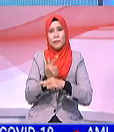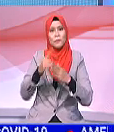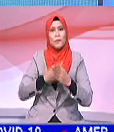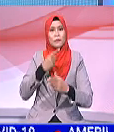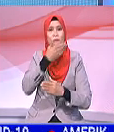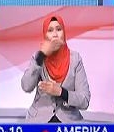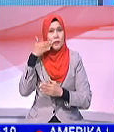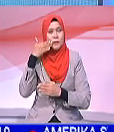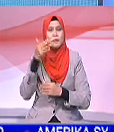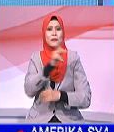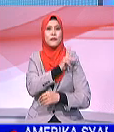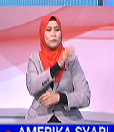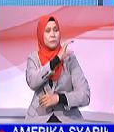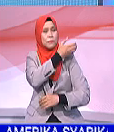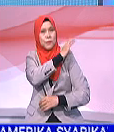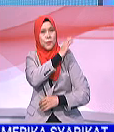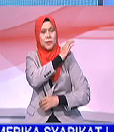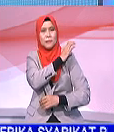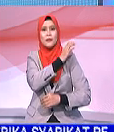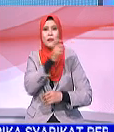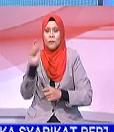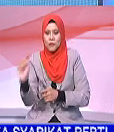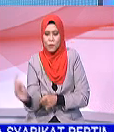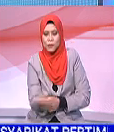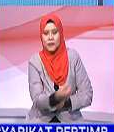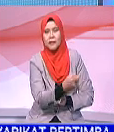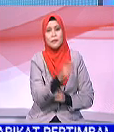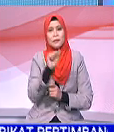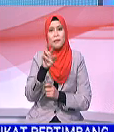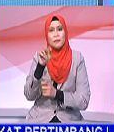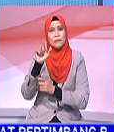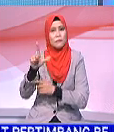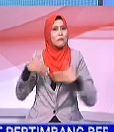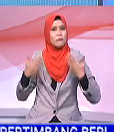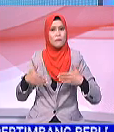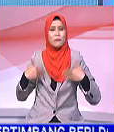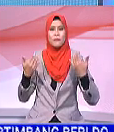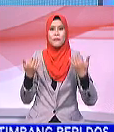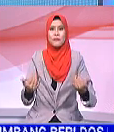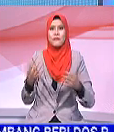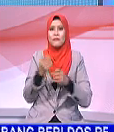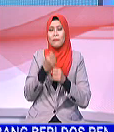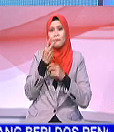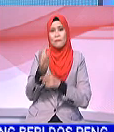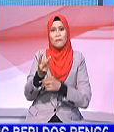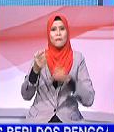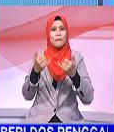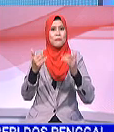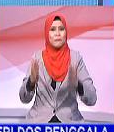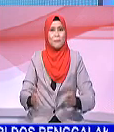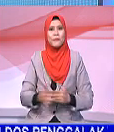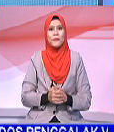puasa. Ketua Jurulatih Skuad Hoki Lelaki Negara Arul Selvaraj gembira dengan perkembangan yang diperlihatkan anak-anak